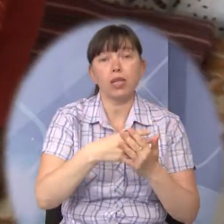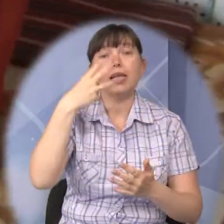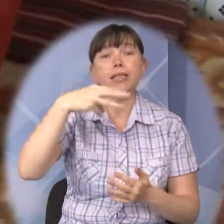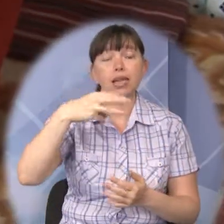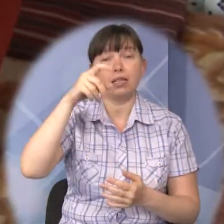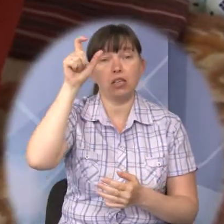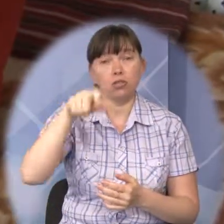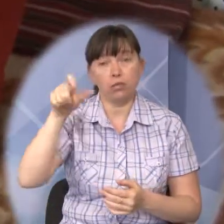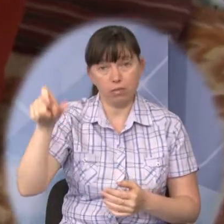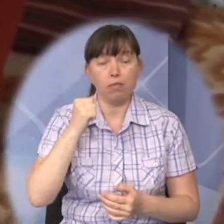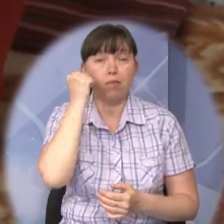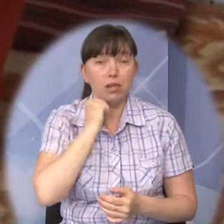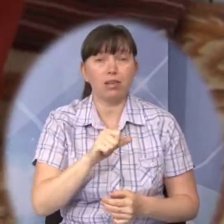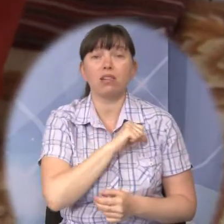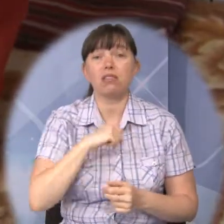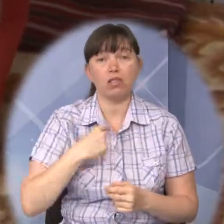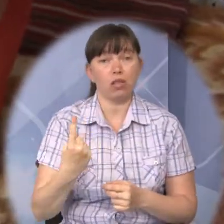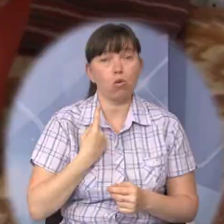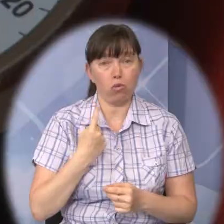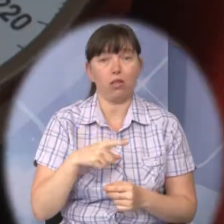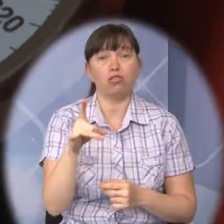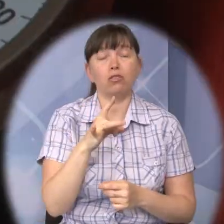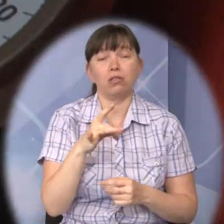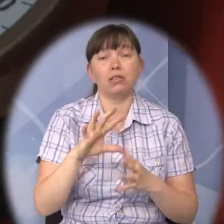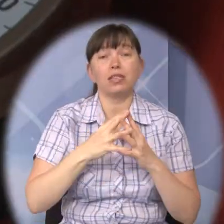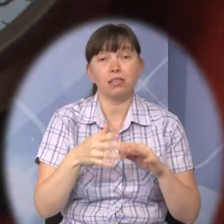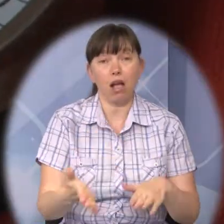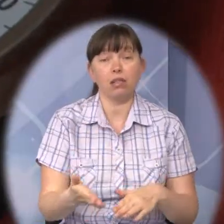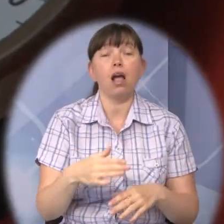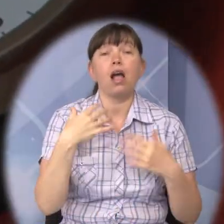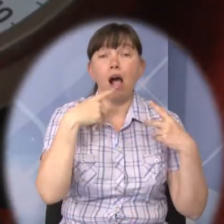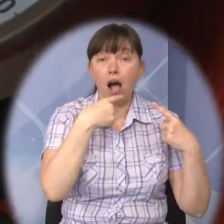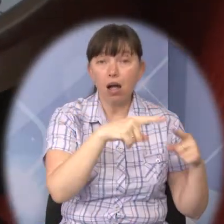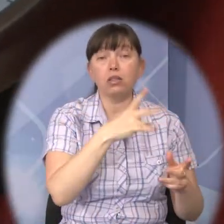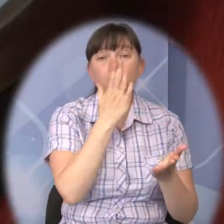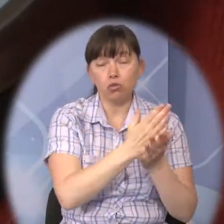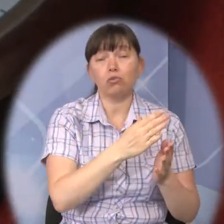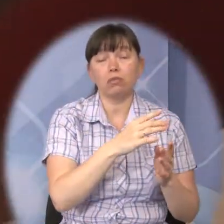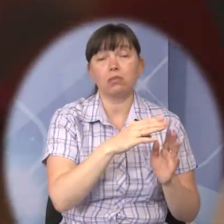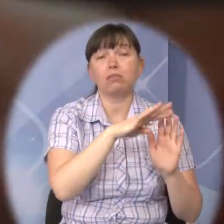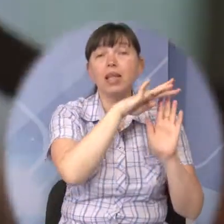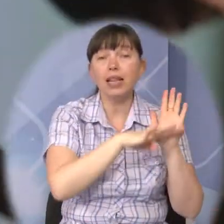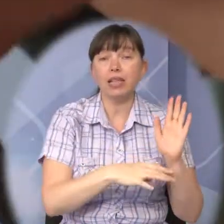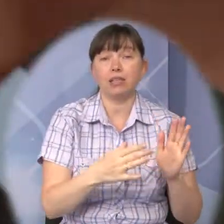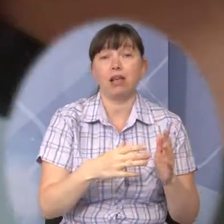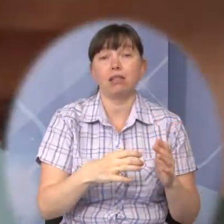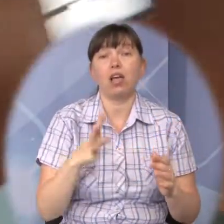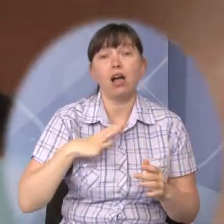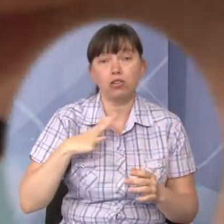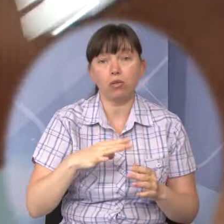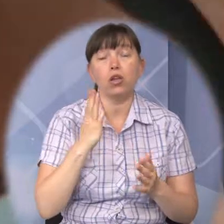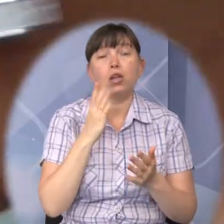a 30 de bătrâni singuratici din sat. Alte 20 de persoane care ar fi putut rămâne în lista de așteptare pentru îngrijiri la domiciliu